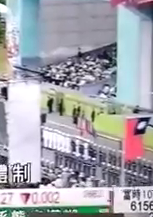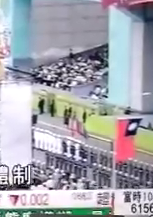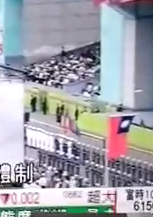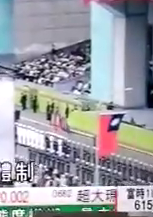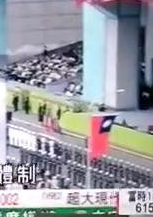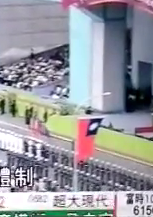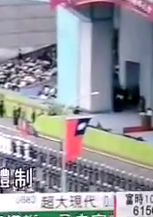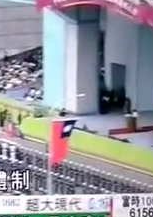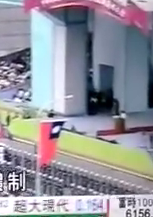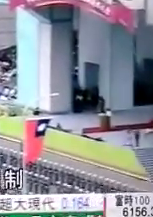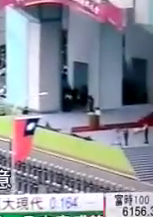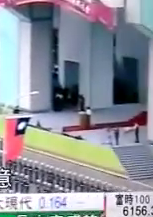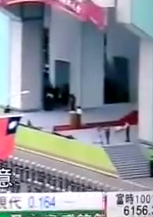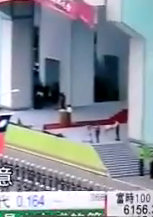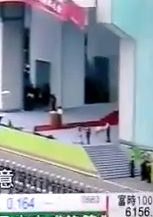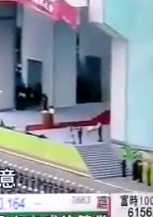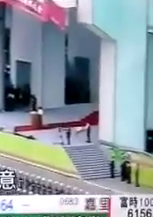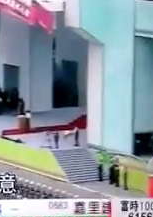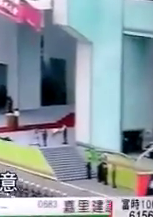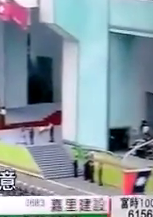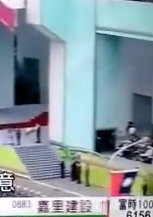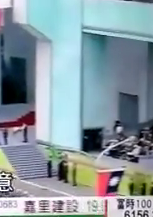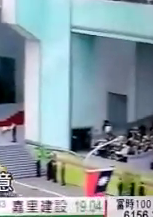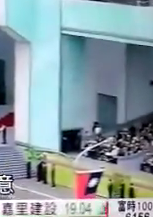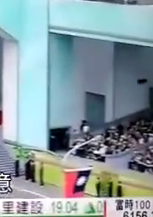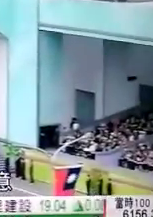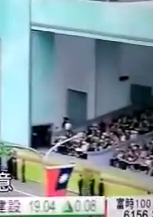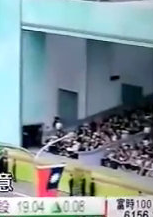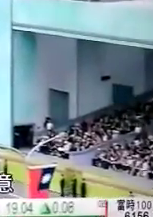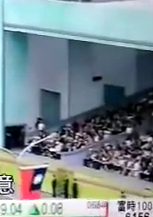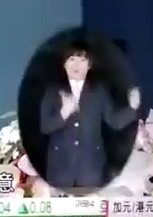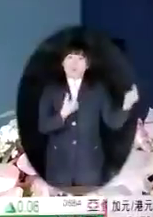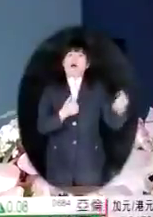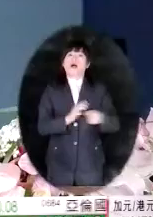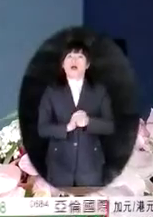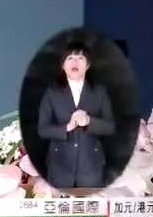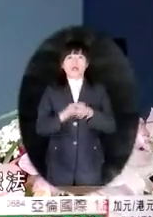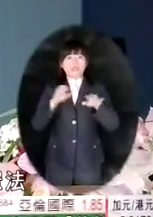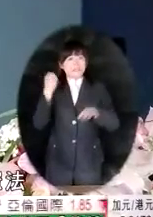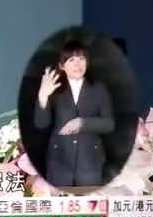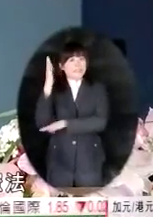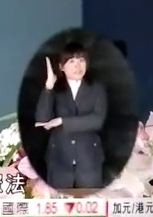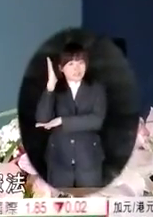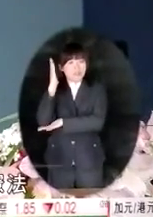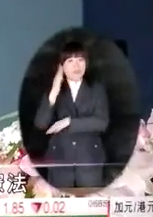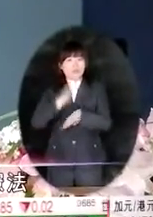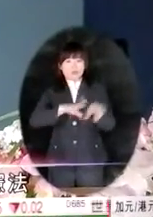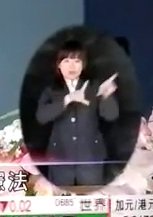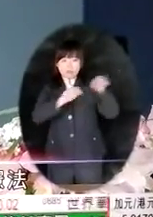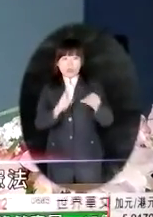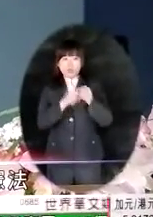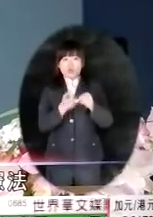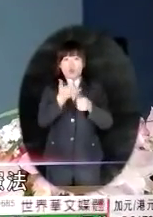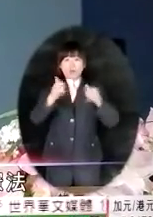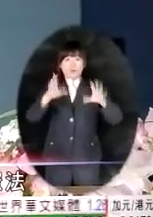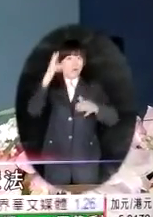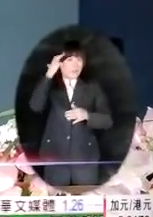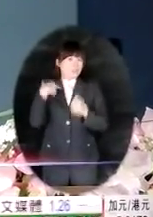现行的宪政体制、台湾民主原则和普遍民意。 新政府会依据中华民国宪